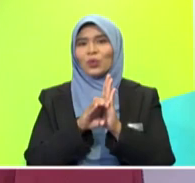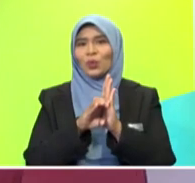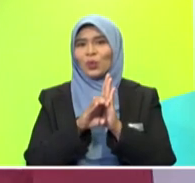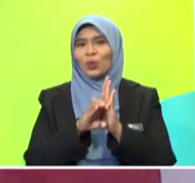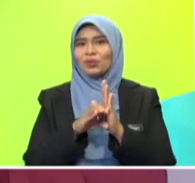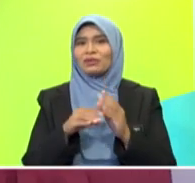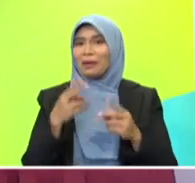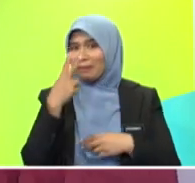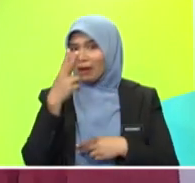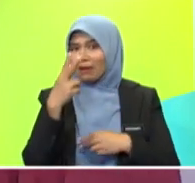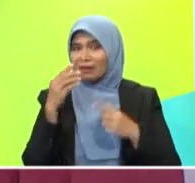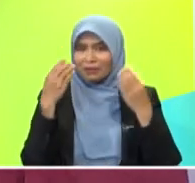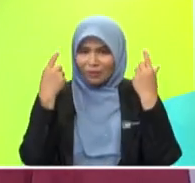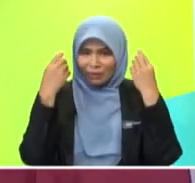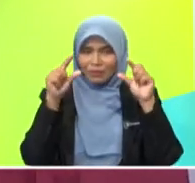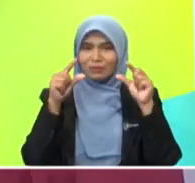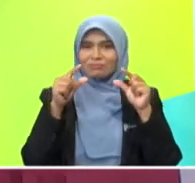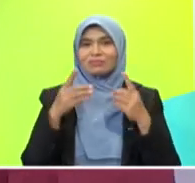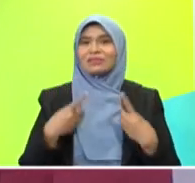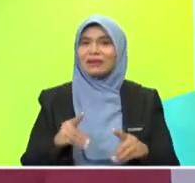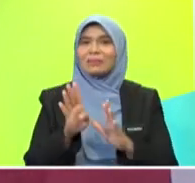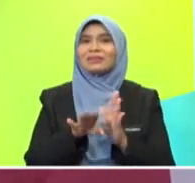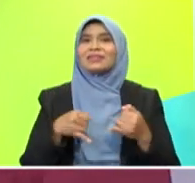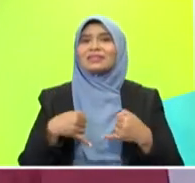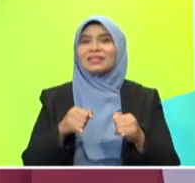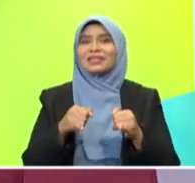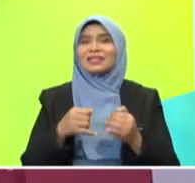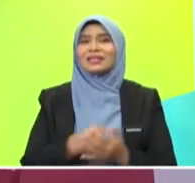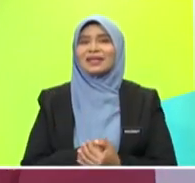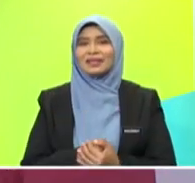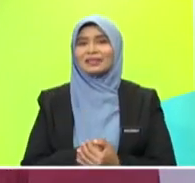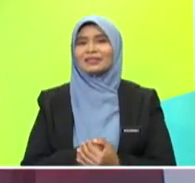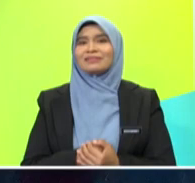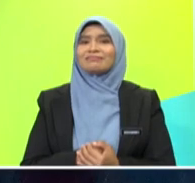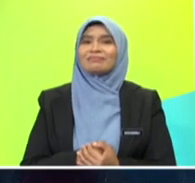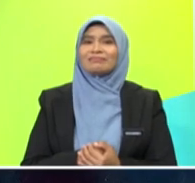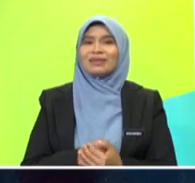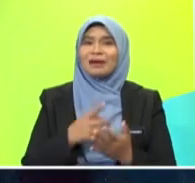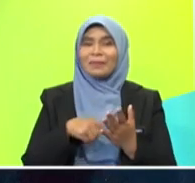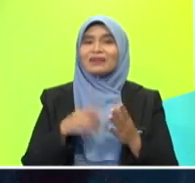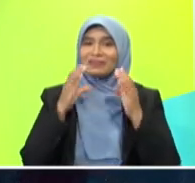guru sedang berjalan kamu akan meneguh dengan guru guys